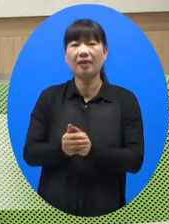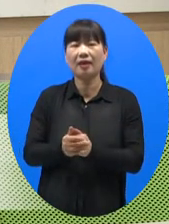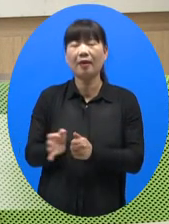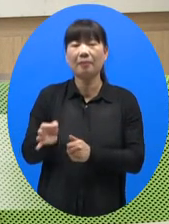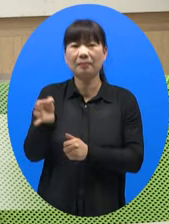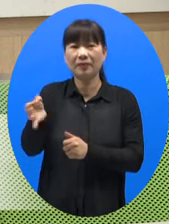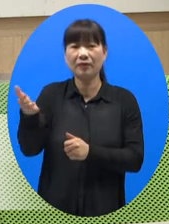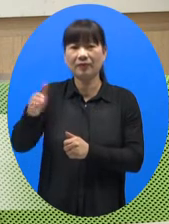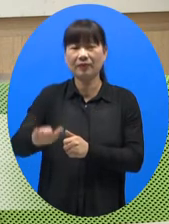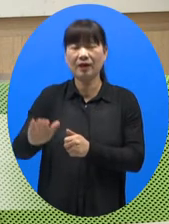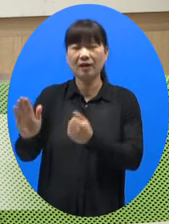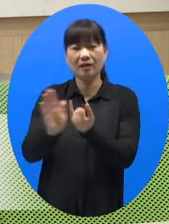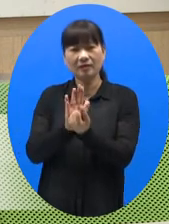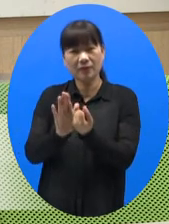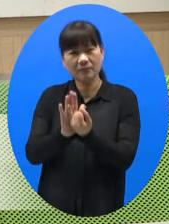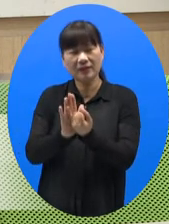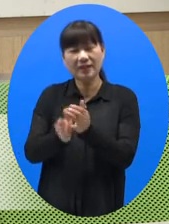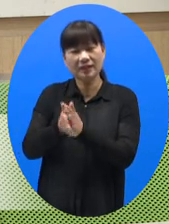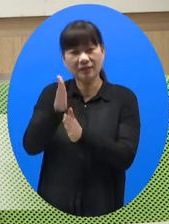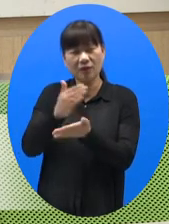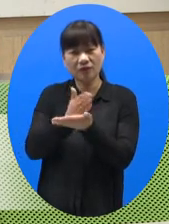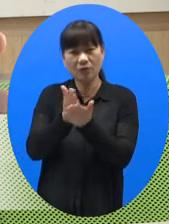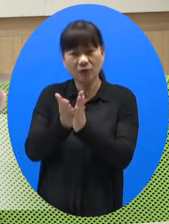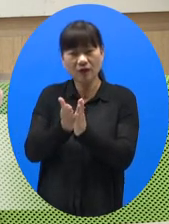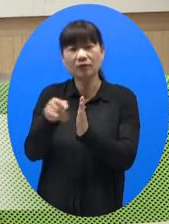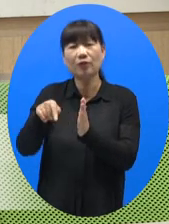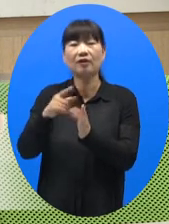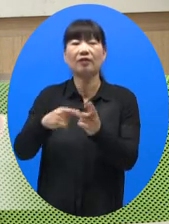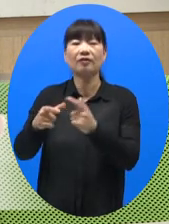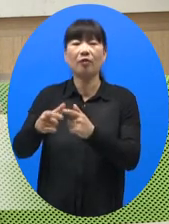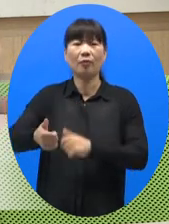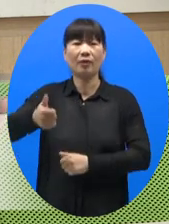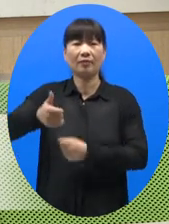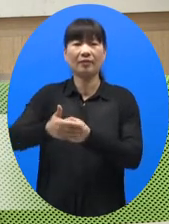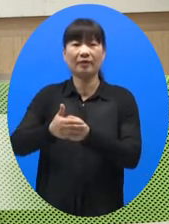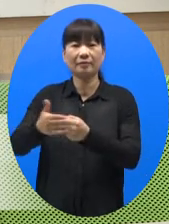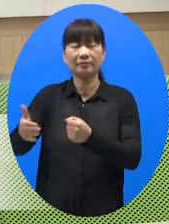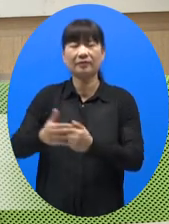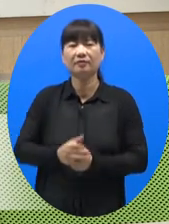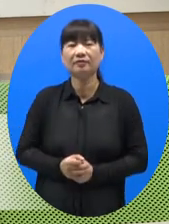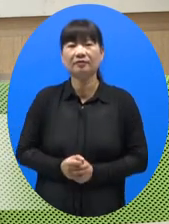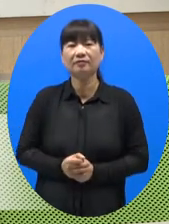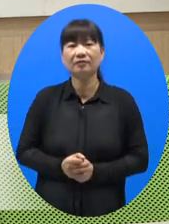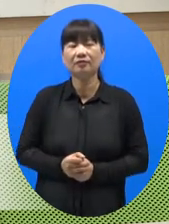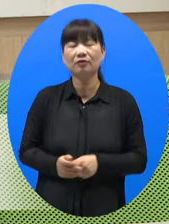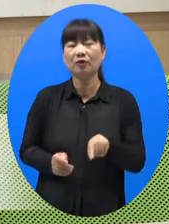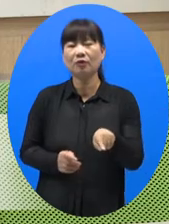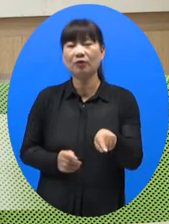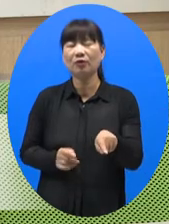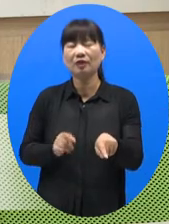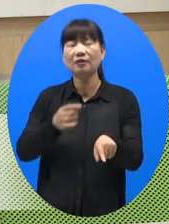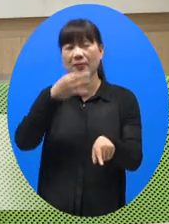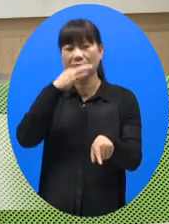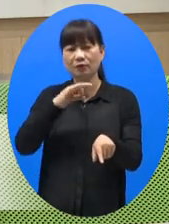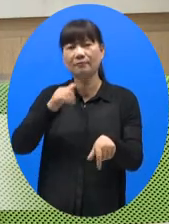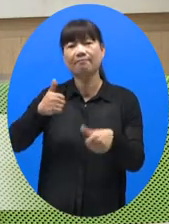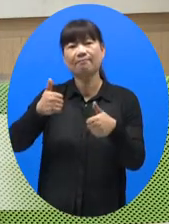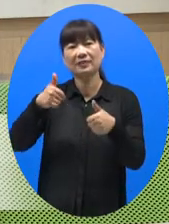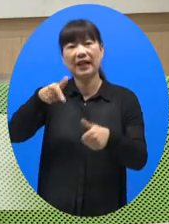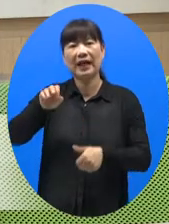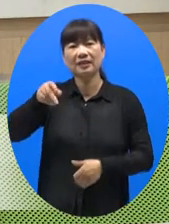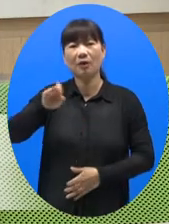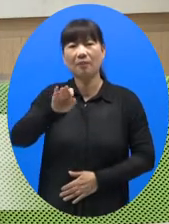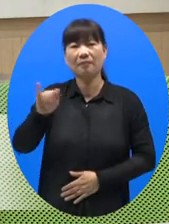서비스나 이제 뭐 그런 이제 시설 그런 거 우수성은 여기가 더 높아서 흔히들 말하는 가성비 갑이라고 말씀드리고 싶어요.